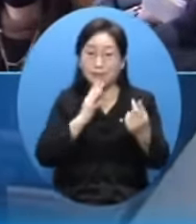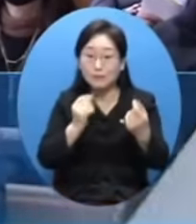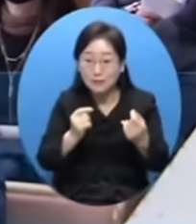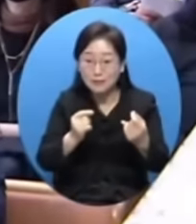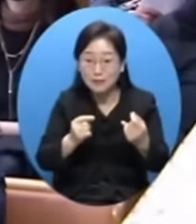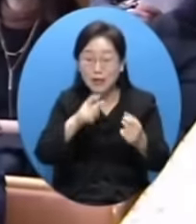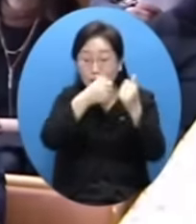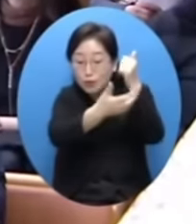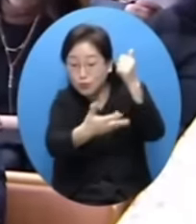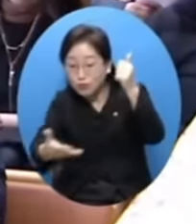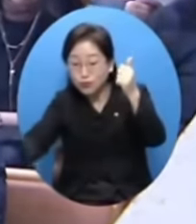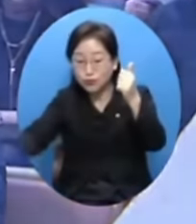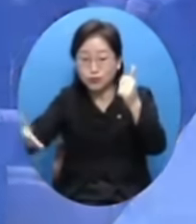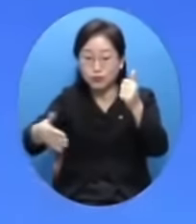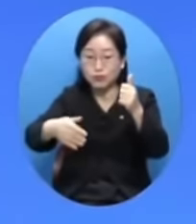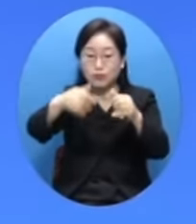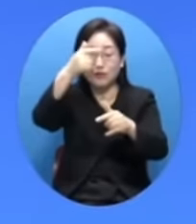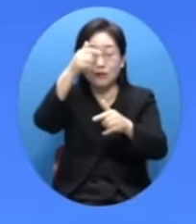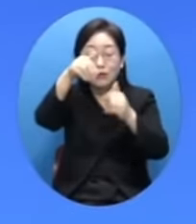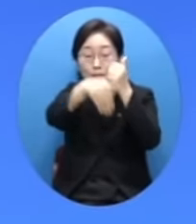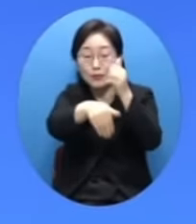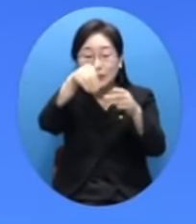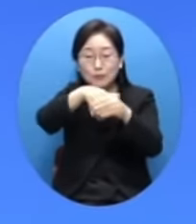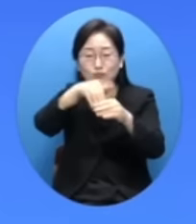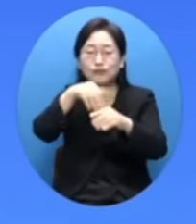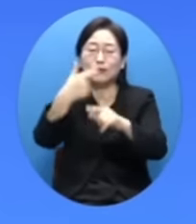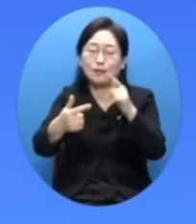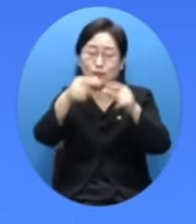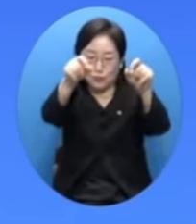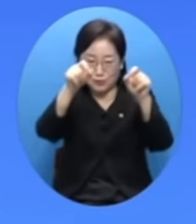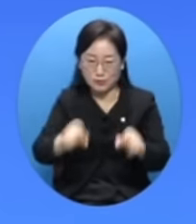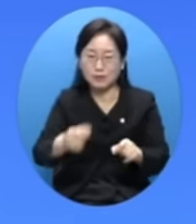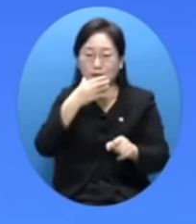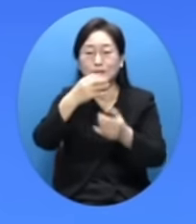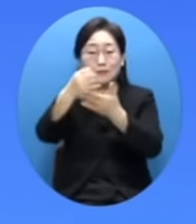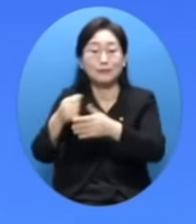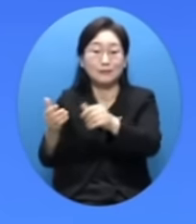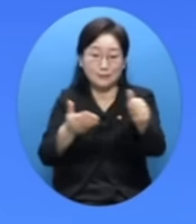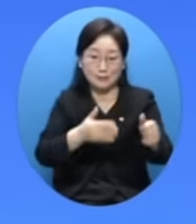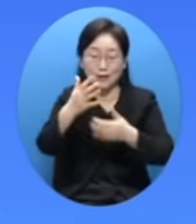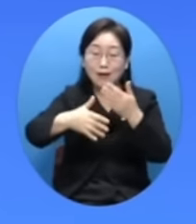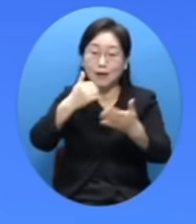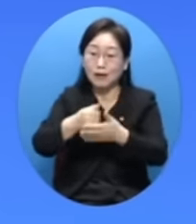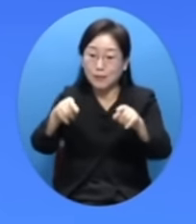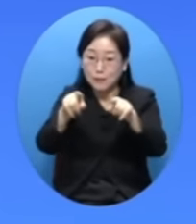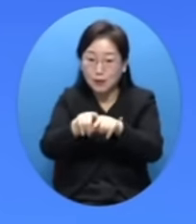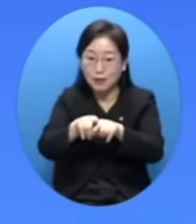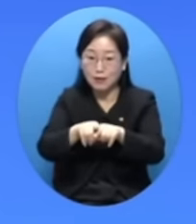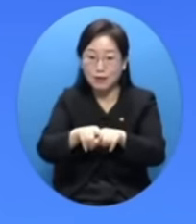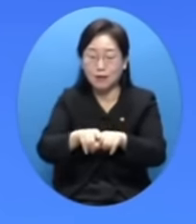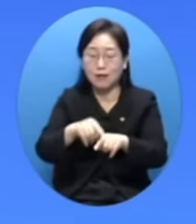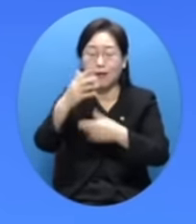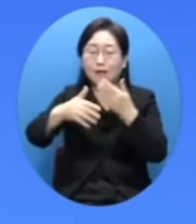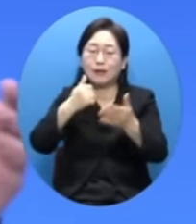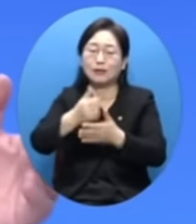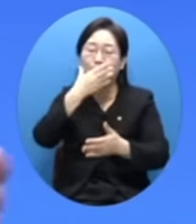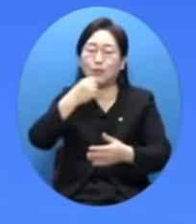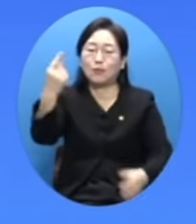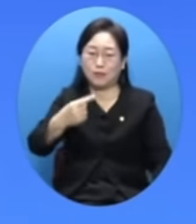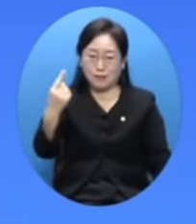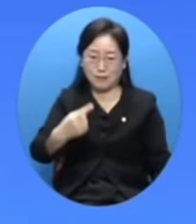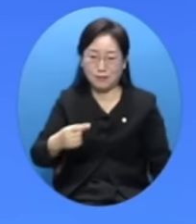물과 신규 나무에 복을 받는 여러분 모두가 되기를 바랍니다 하나님이 함께 하시면 물과 신규 나무 같은 복을 받아서